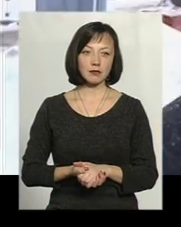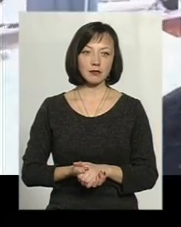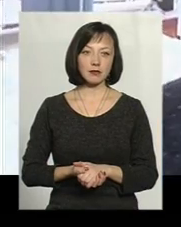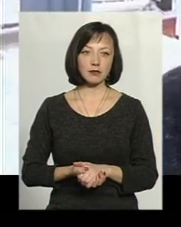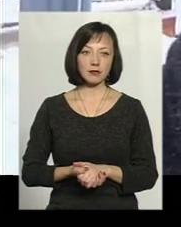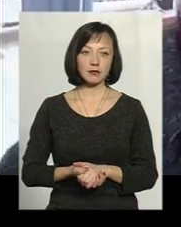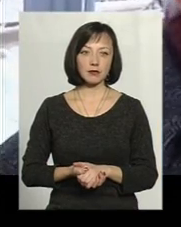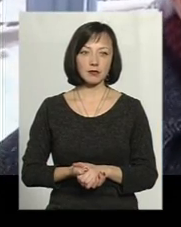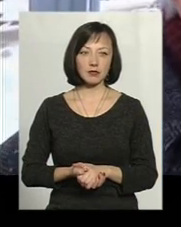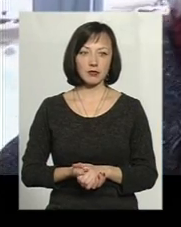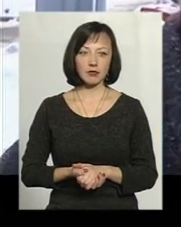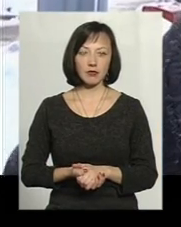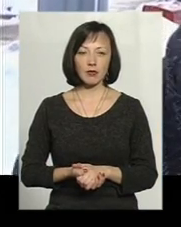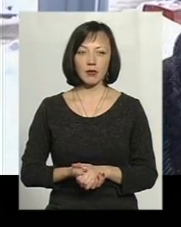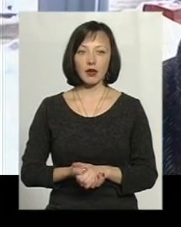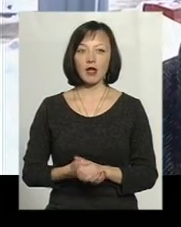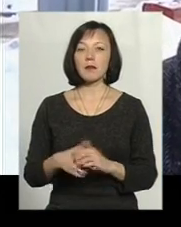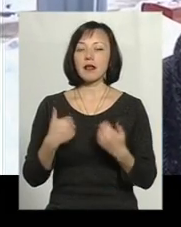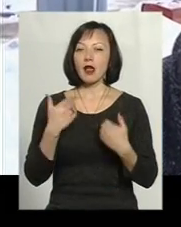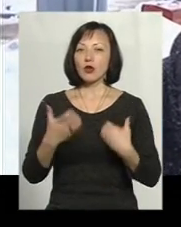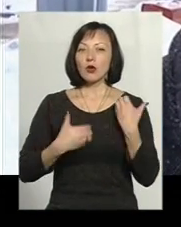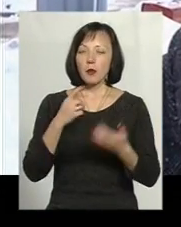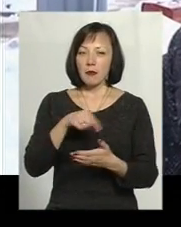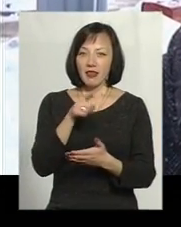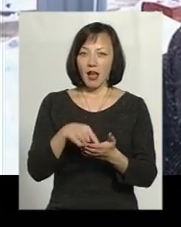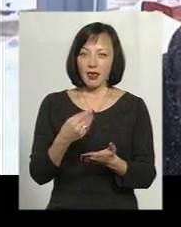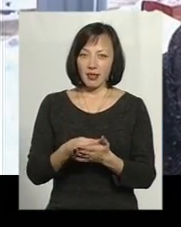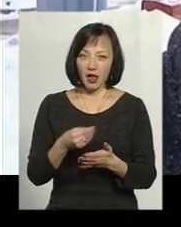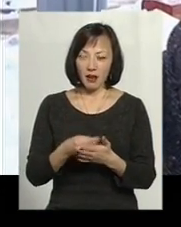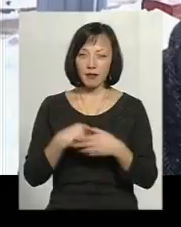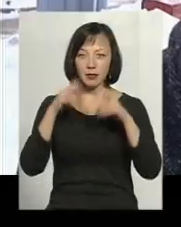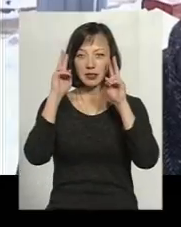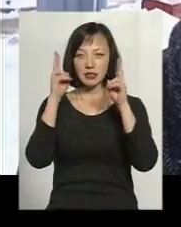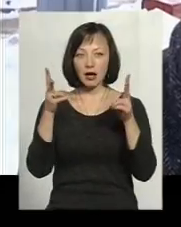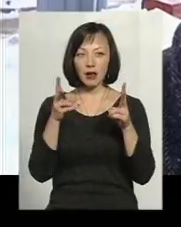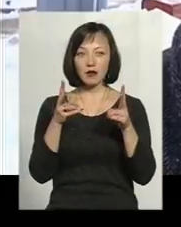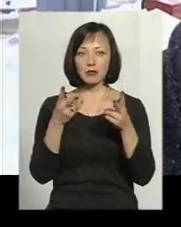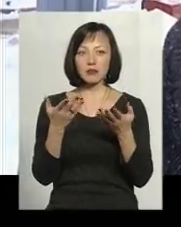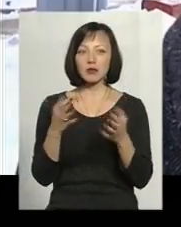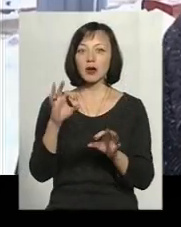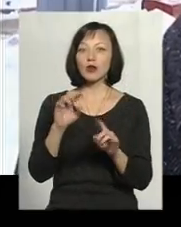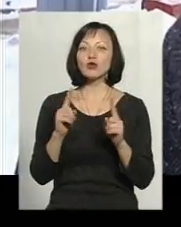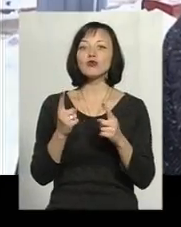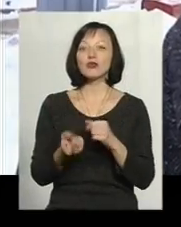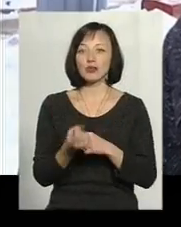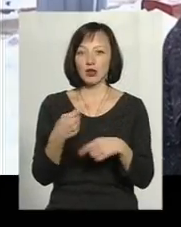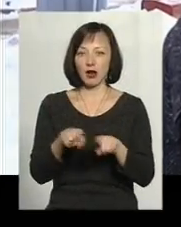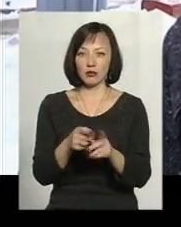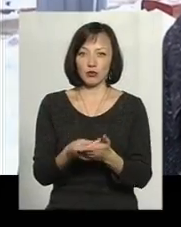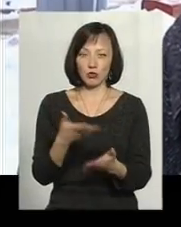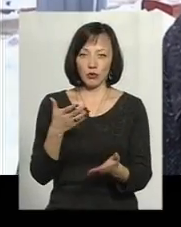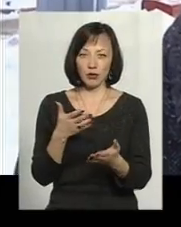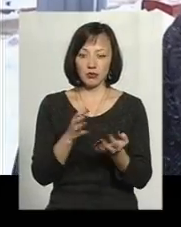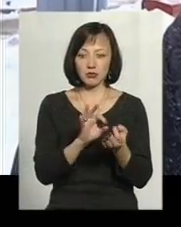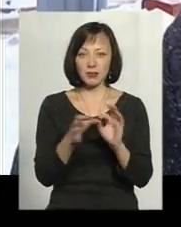Буквально два. Звичайно, як всіх українців, мене турбує питання і тарифів, тому що ми не знаємо обґрунтування коефіцієнтів, з яких тарифи складаються. По